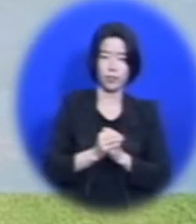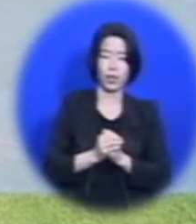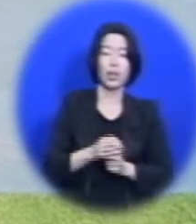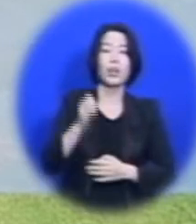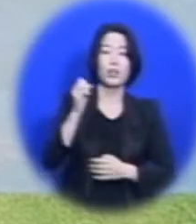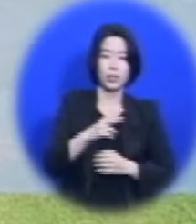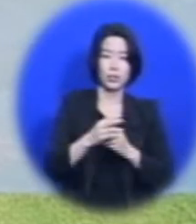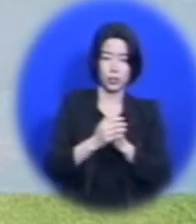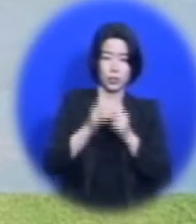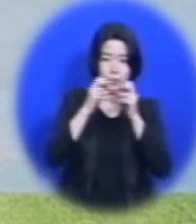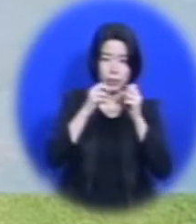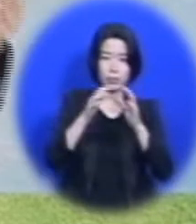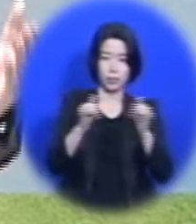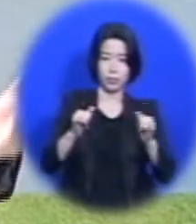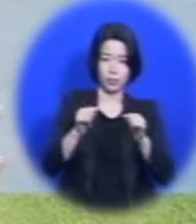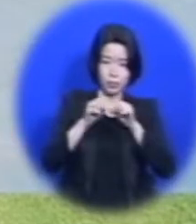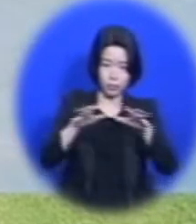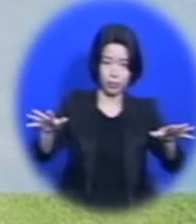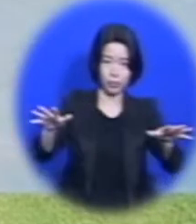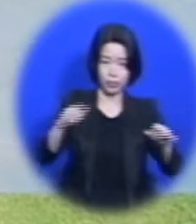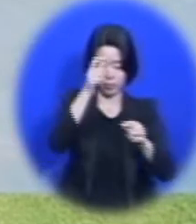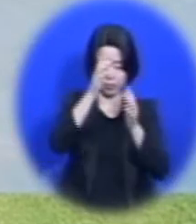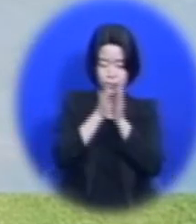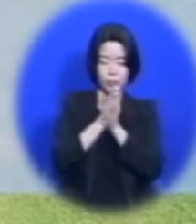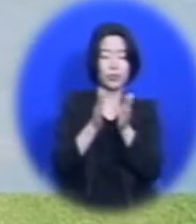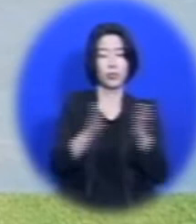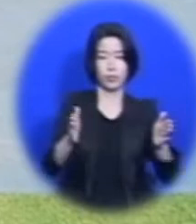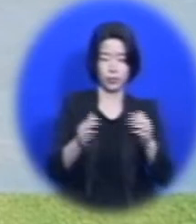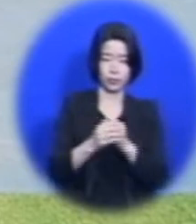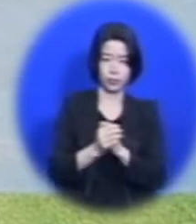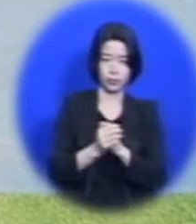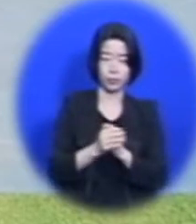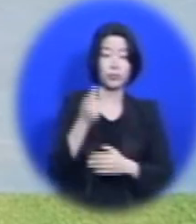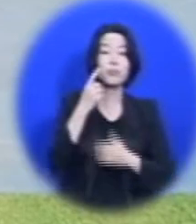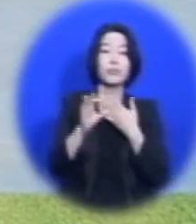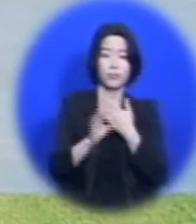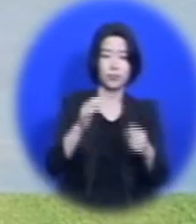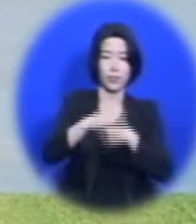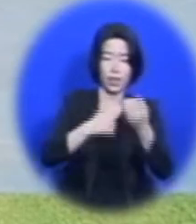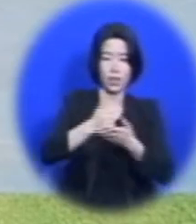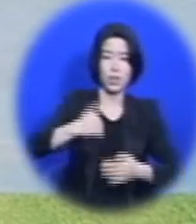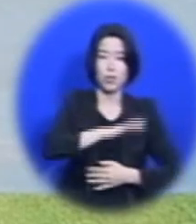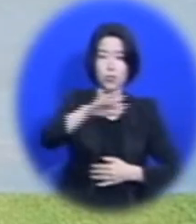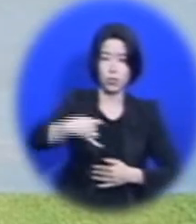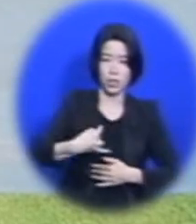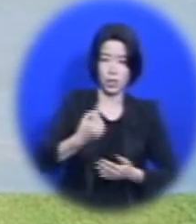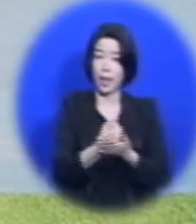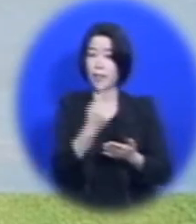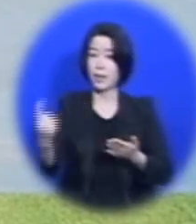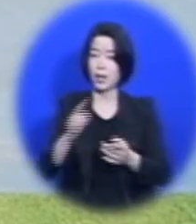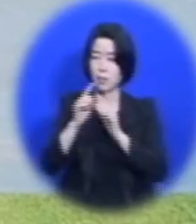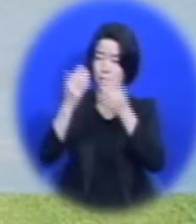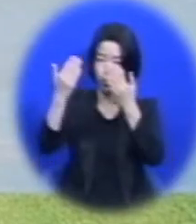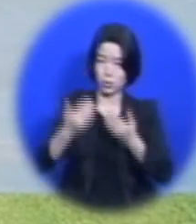그리고 선교사님들이 다 흩어져서 기도를 시작을 했습니다. 만약에 하나님이 우리에게 떠나라고